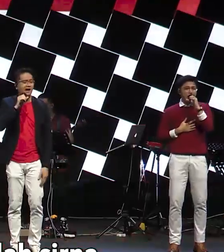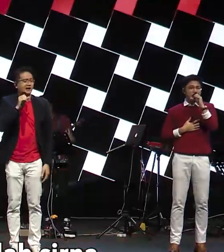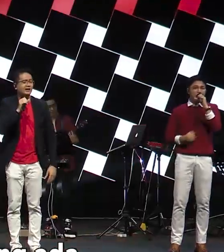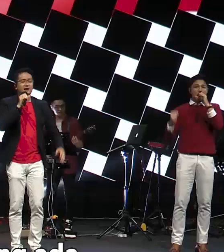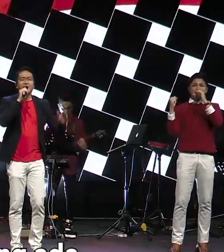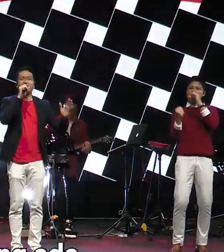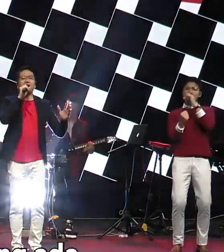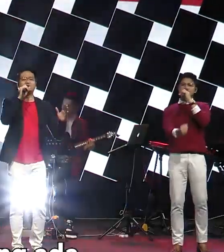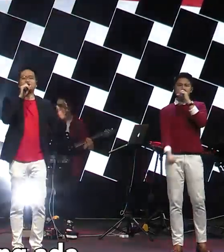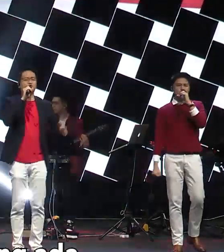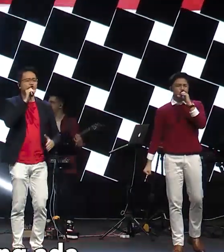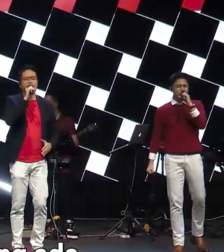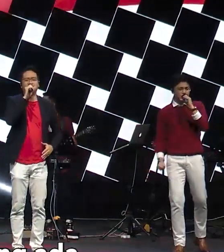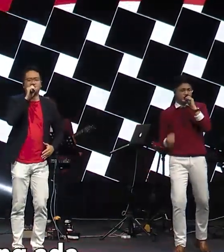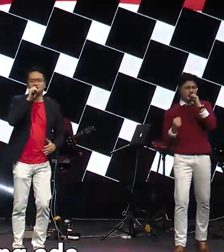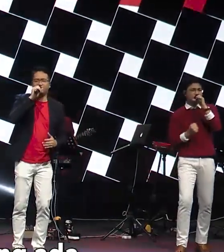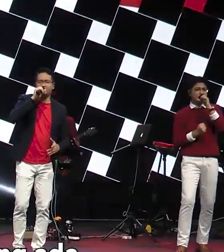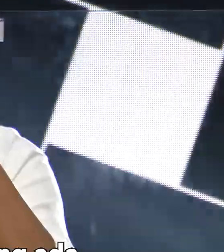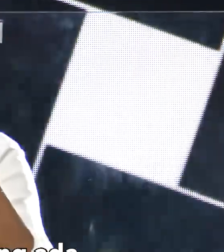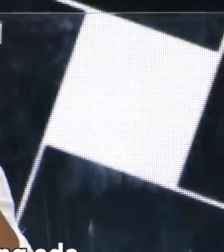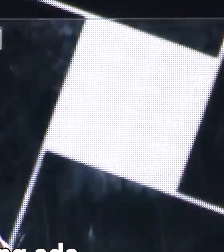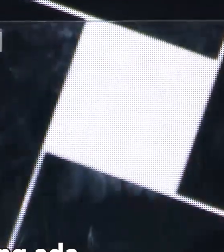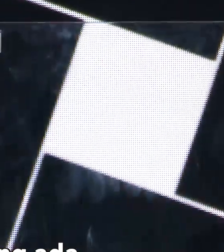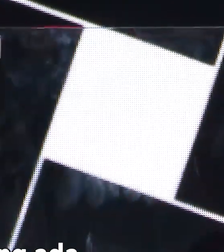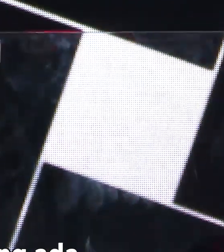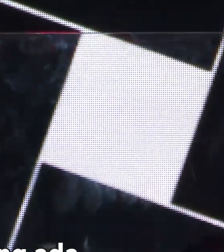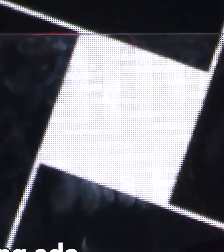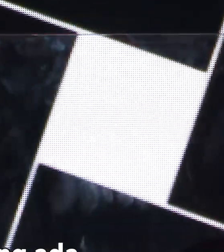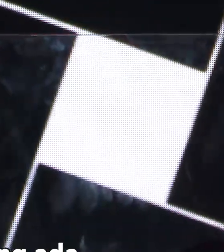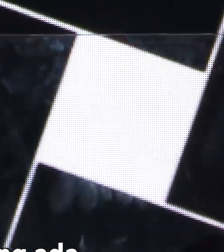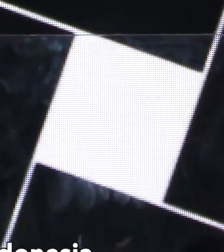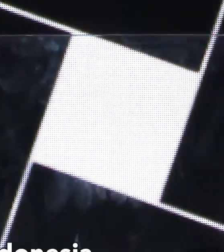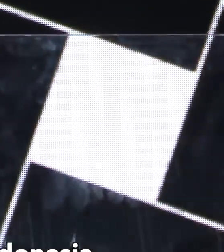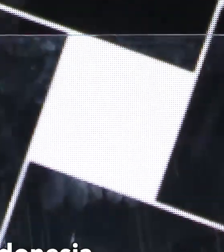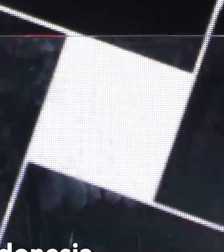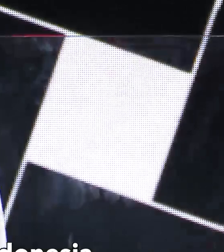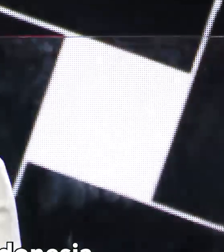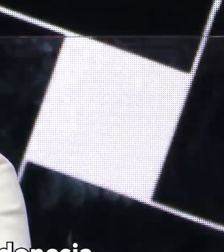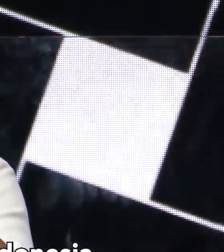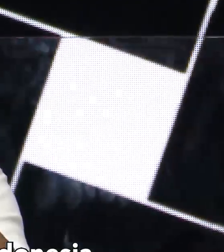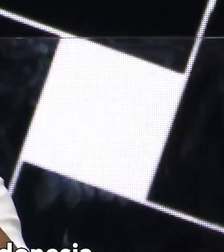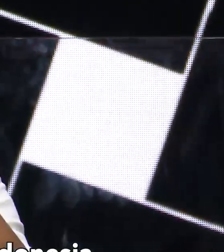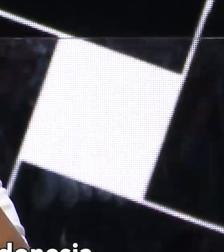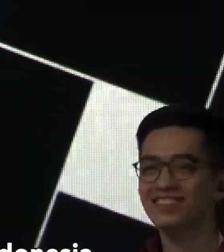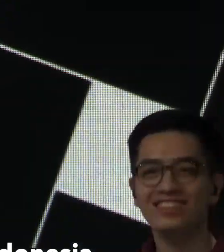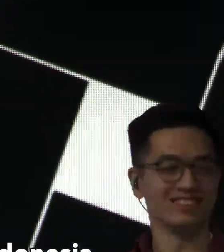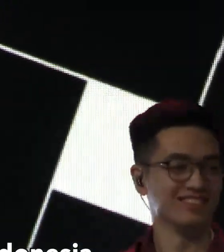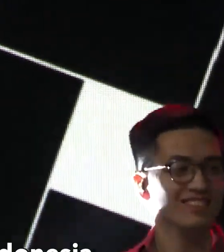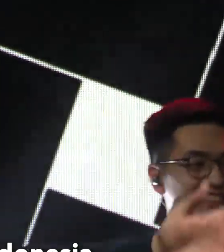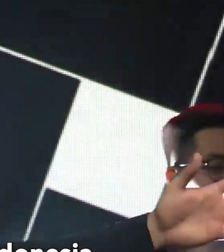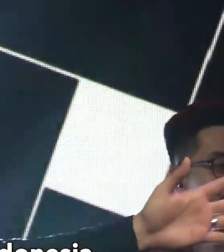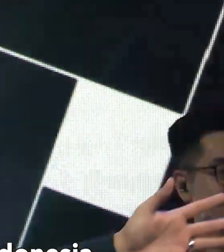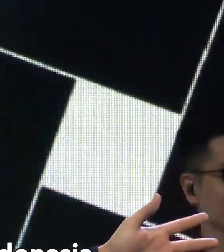sirna. Hancurkan kebencian yang ada, berbeda tetap kita